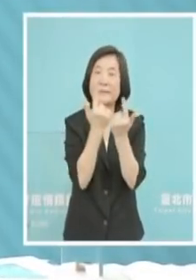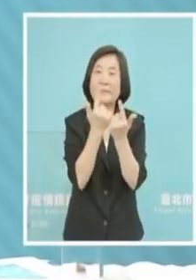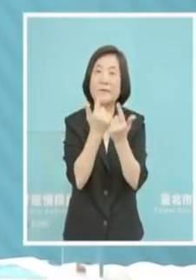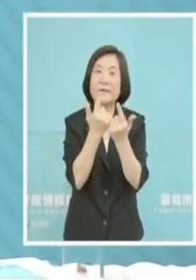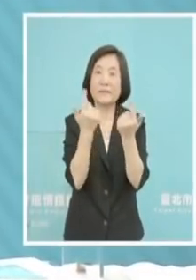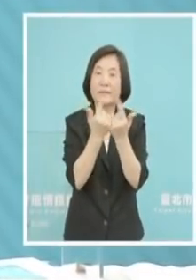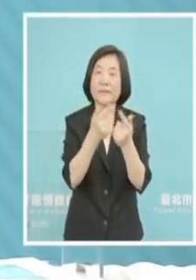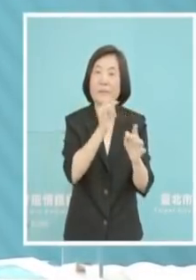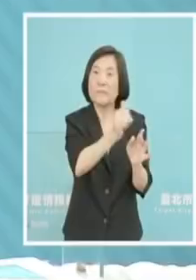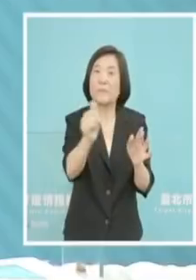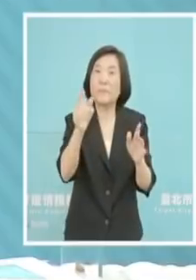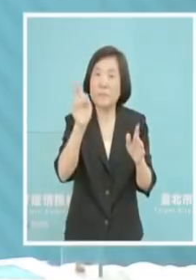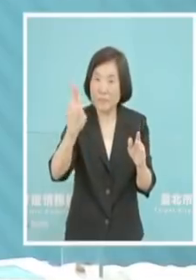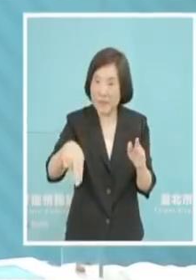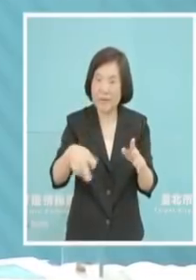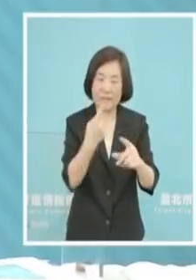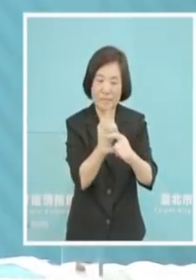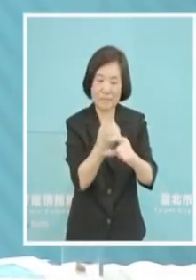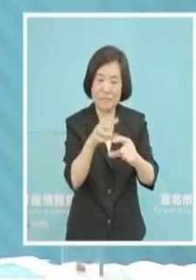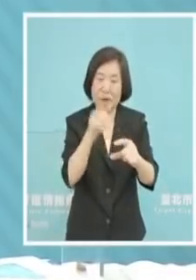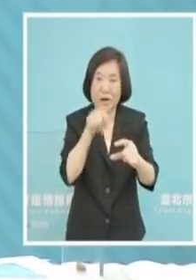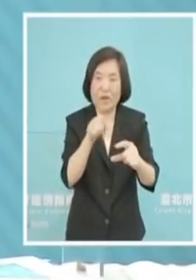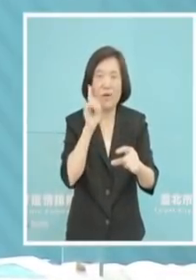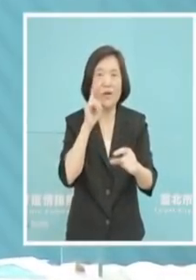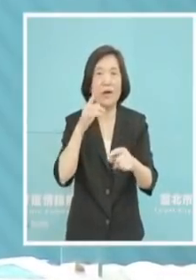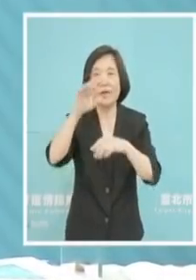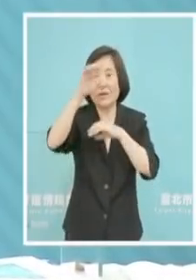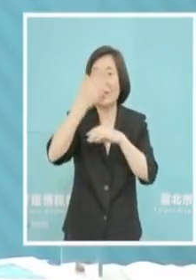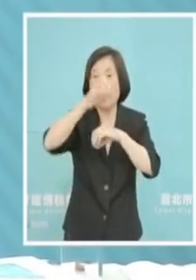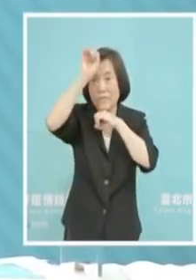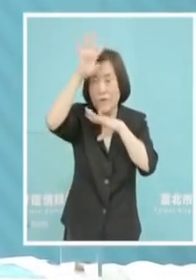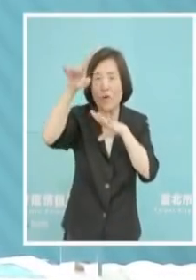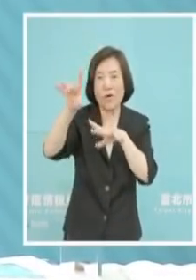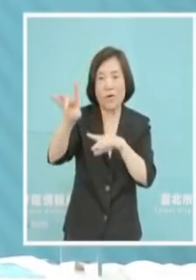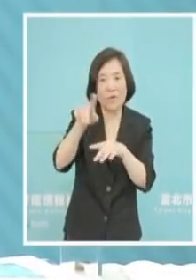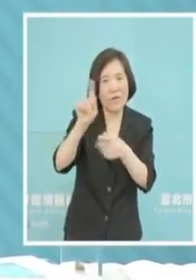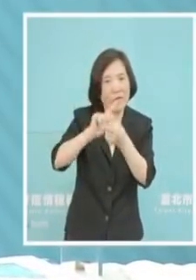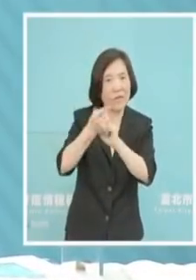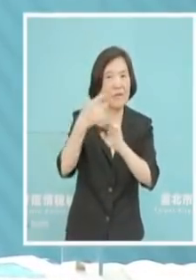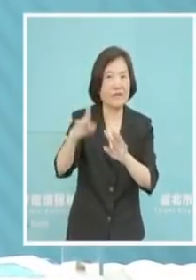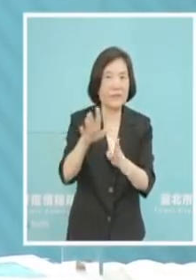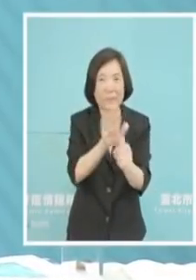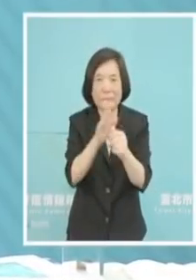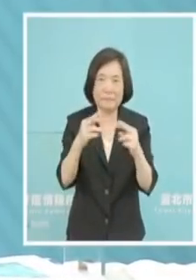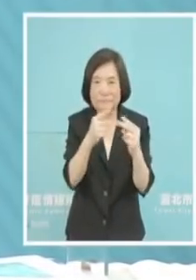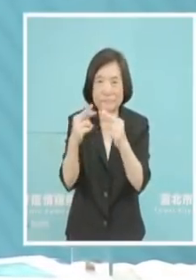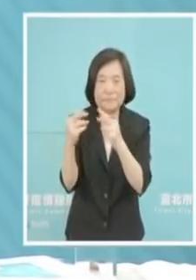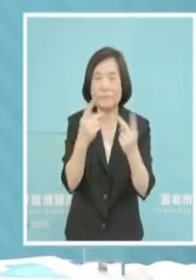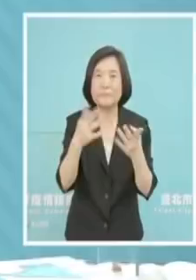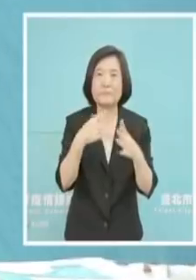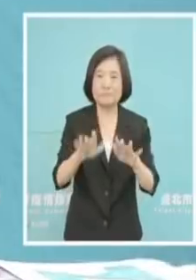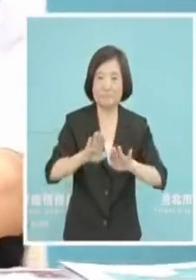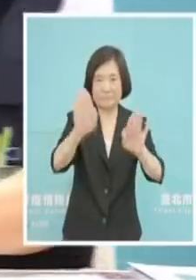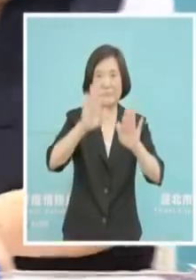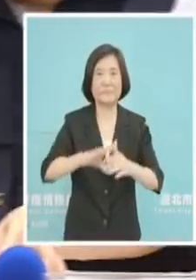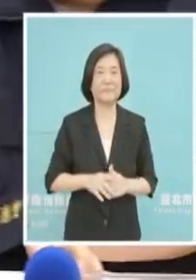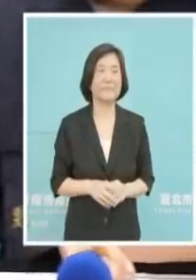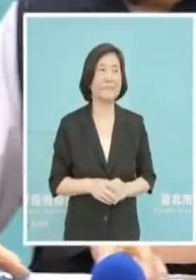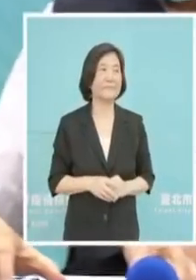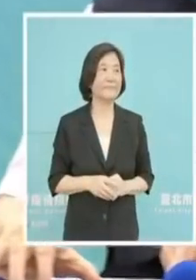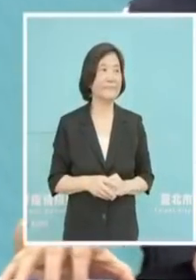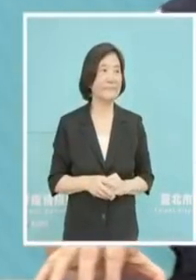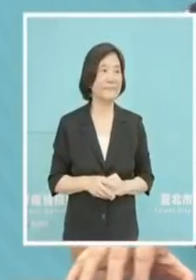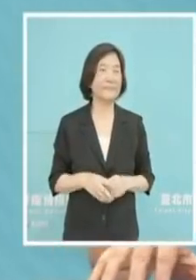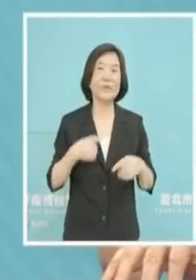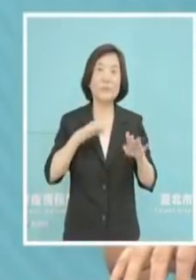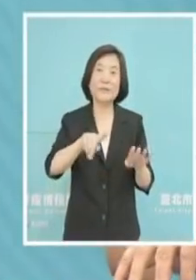有失人格，会让你这一生的价值是毫无意义的。所以不急的赚这个钱，你一定会赚到的。你